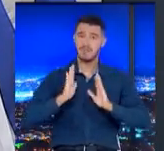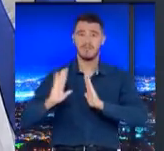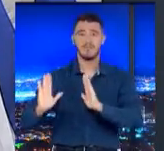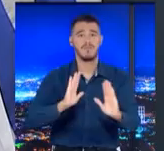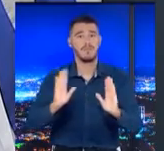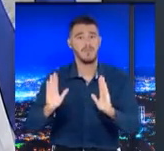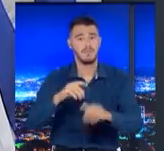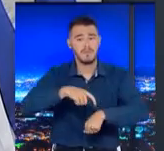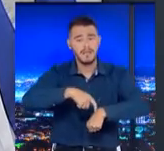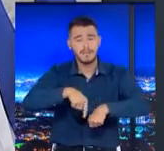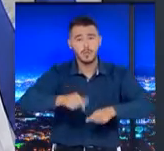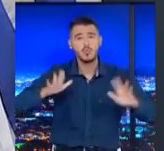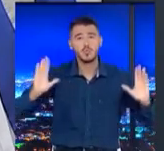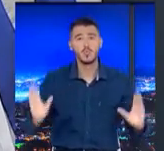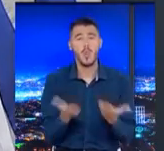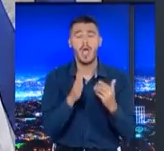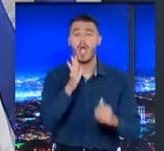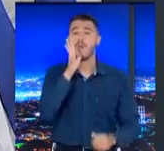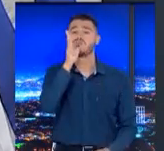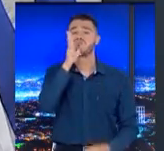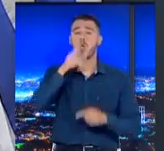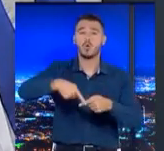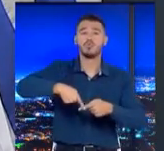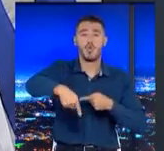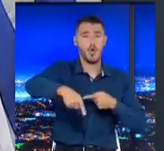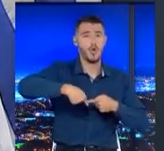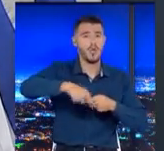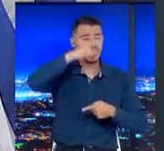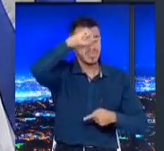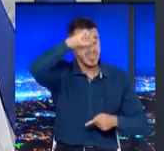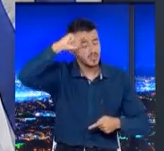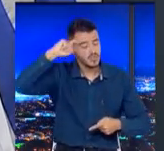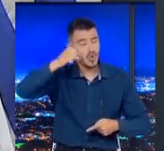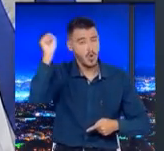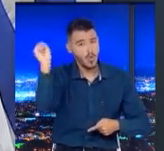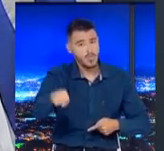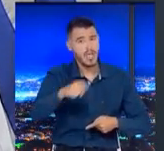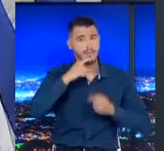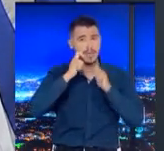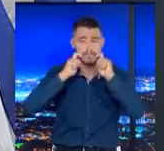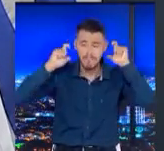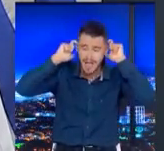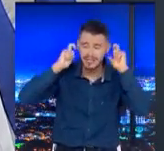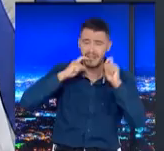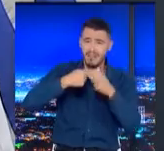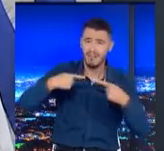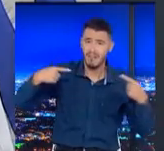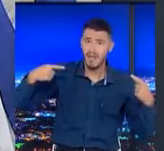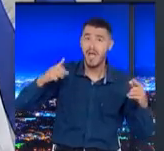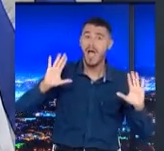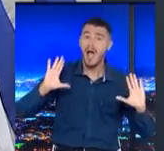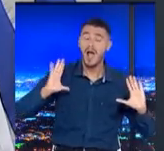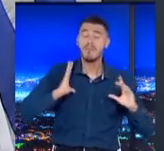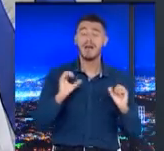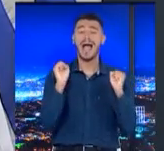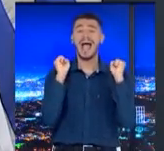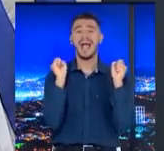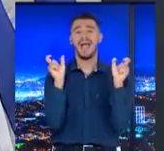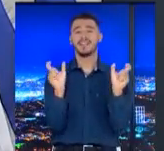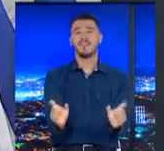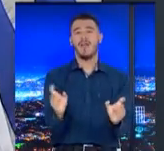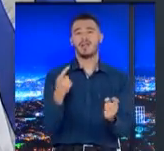με άλλους τρόπους, με τήρηση αυτών των δύσκολων μέτρων, για την ασφάλεια όλων μας. Αν φερθούμε σωστά, αν